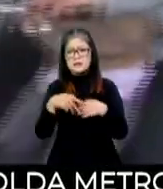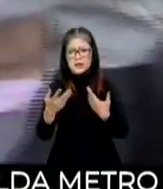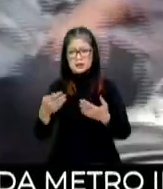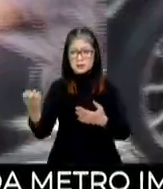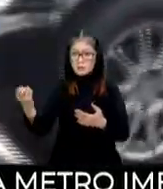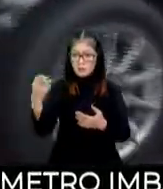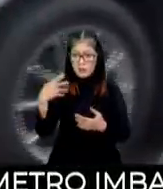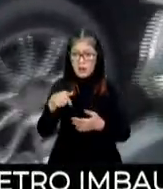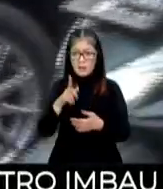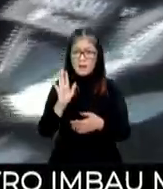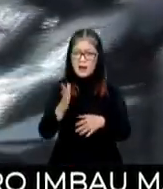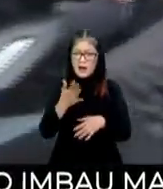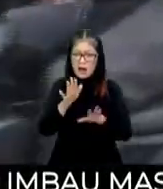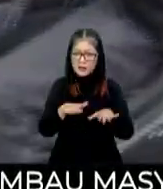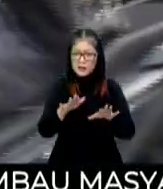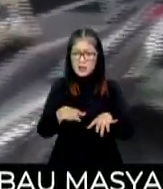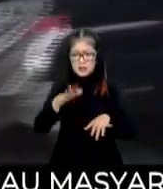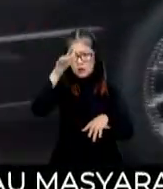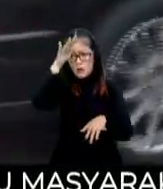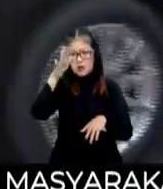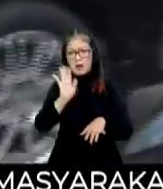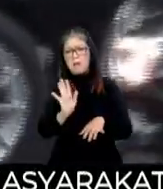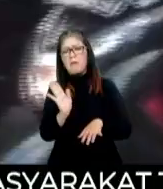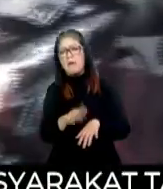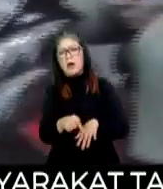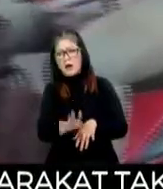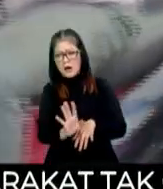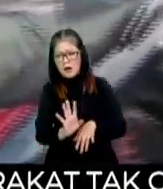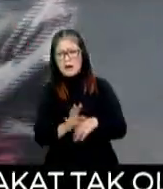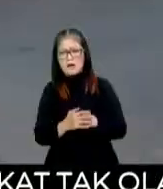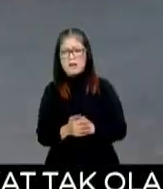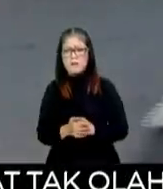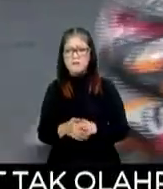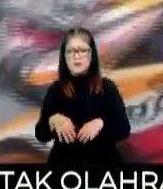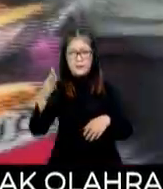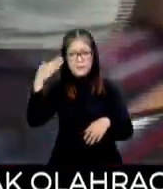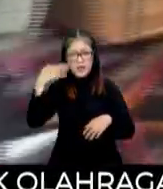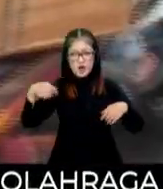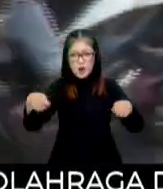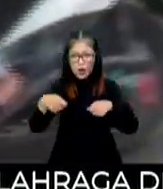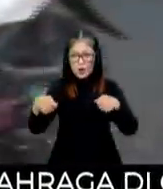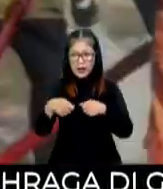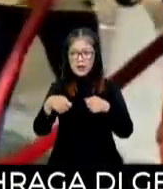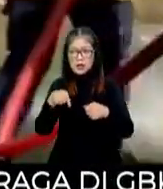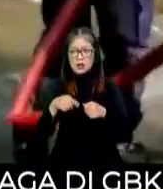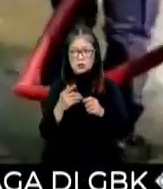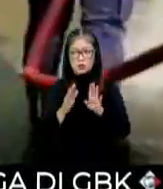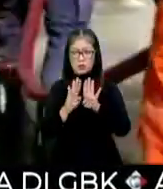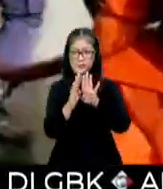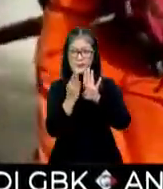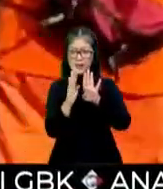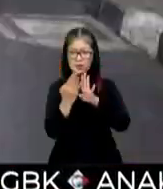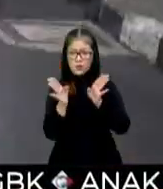kagak. Dan namanya orang nekat. Itu minyak goreng, Bang? Minyak goreng. Berarti pintu mobilnya mah kalau kebuka, Bang, ya? Pintu mobil tutup.